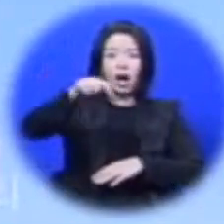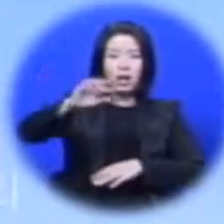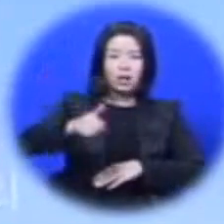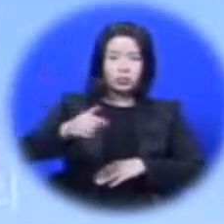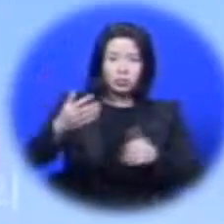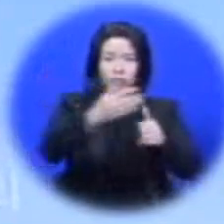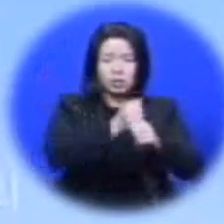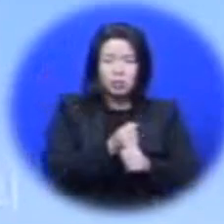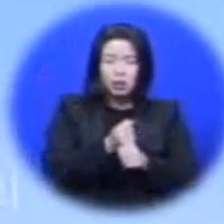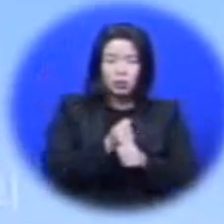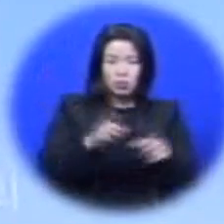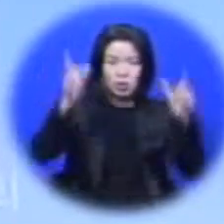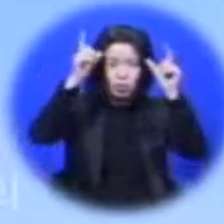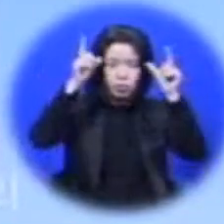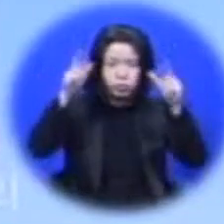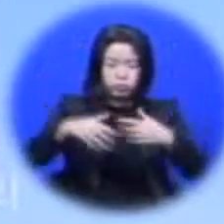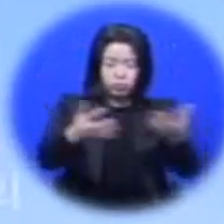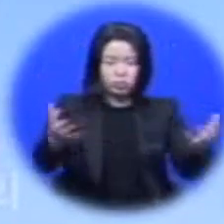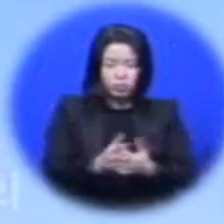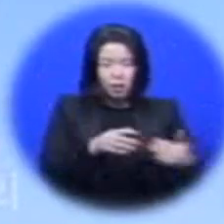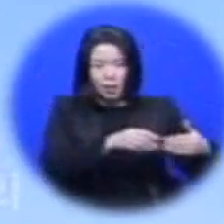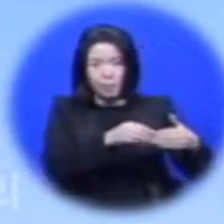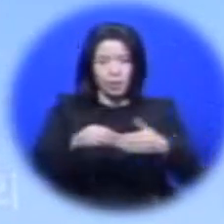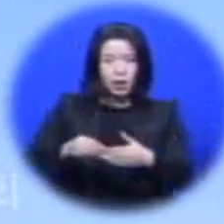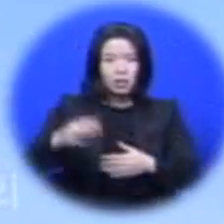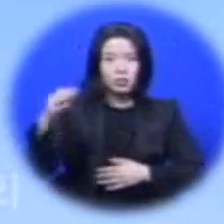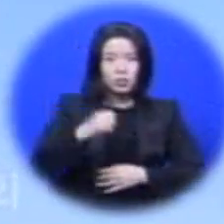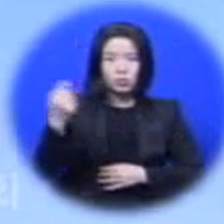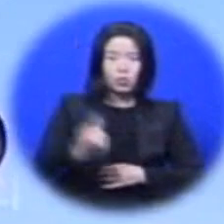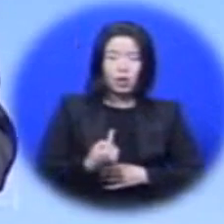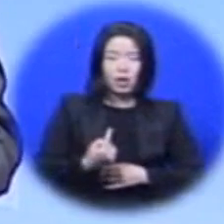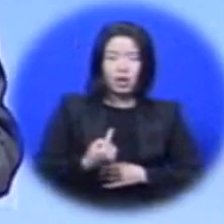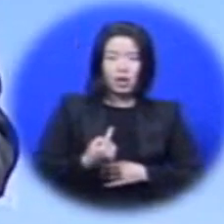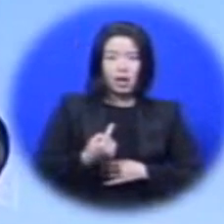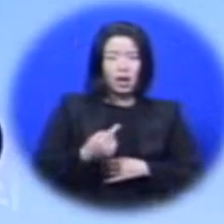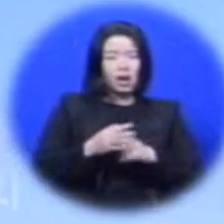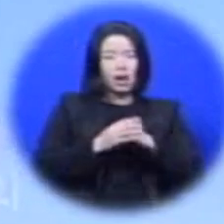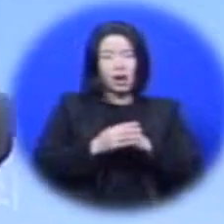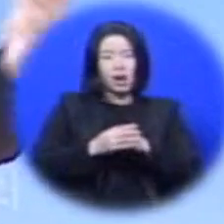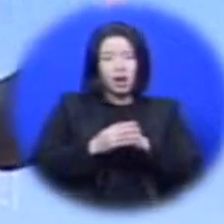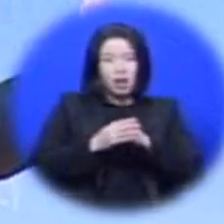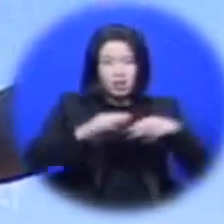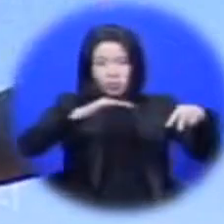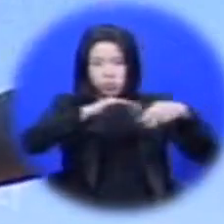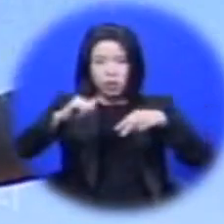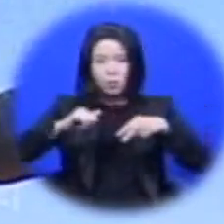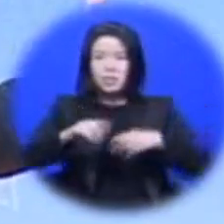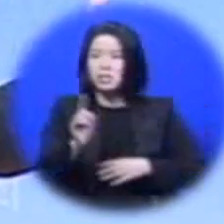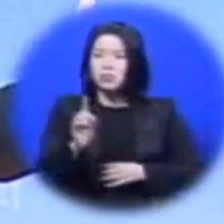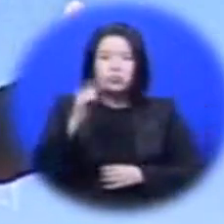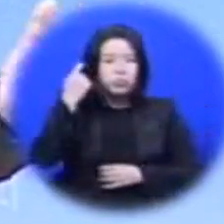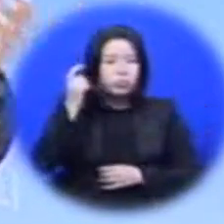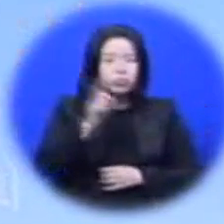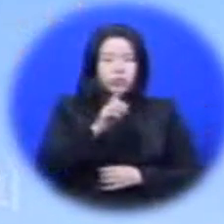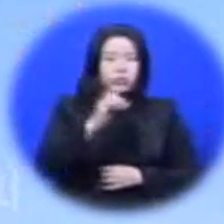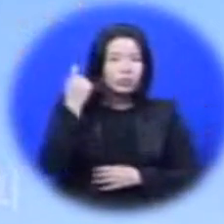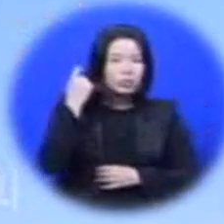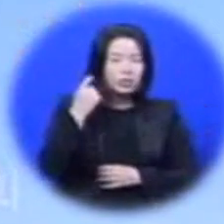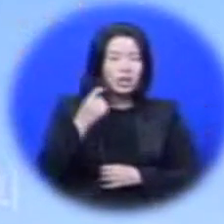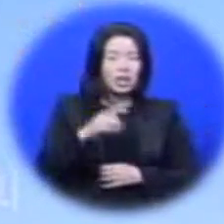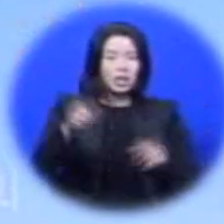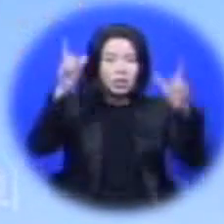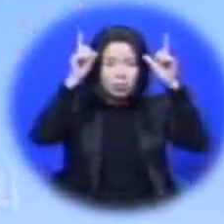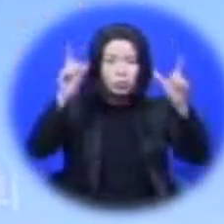소떼 양떼를 그냥 끌고 옵니다. 사무엘이 달려와서 이게 무슨 소리냐 도대체 이 소